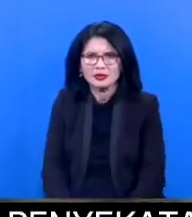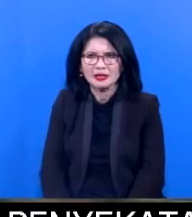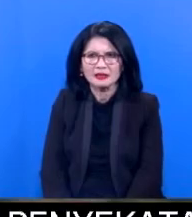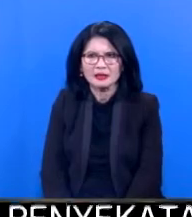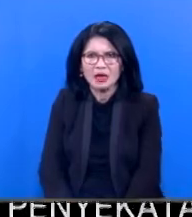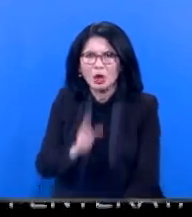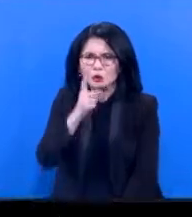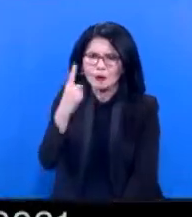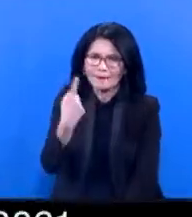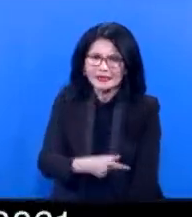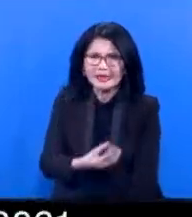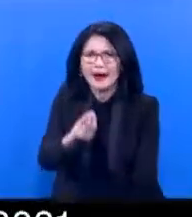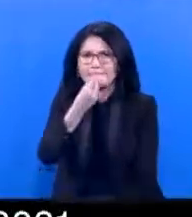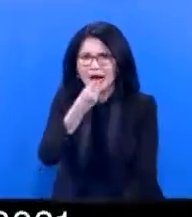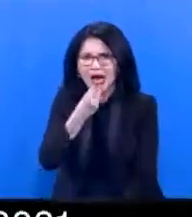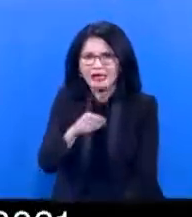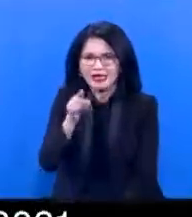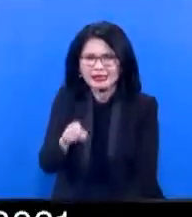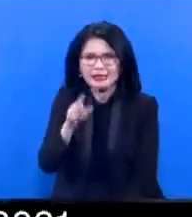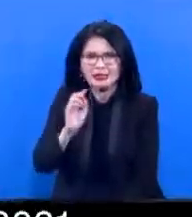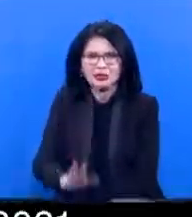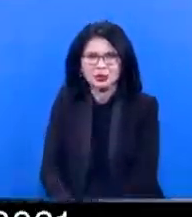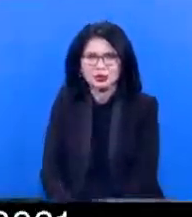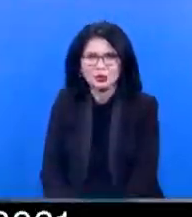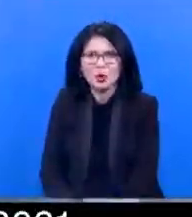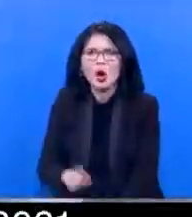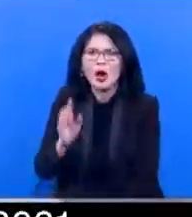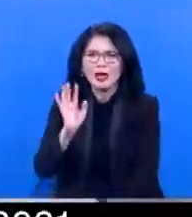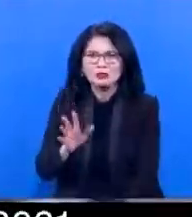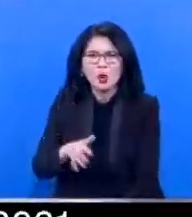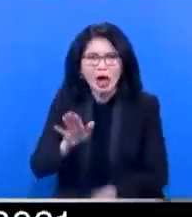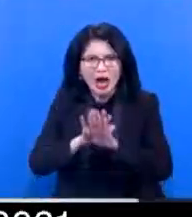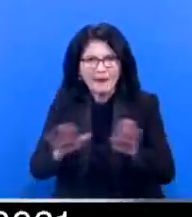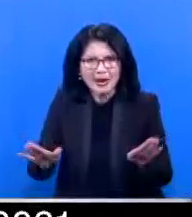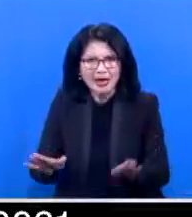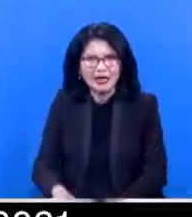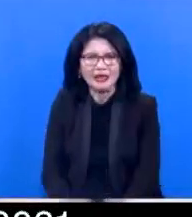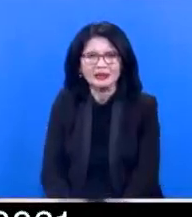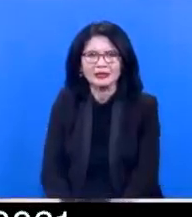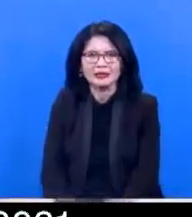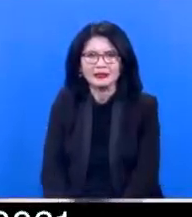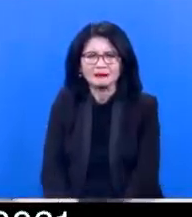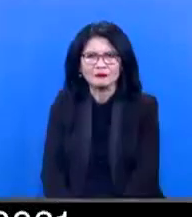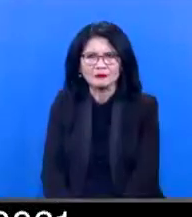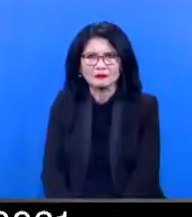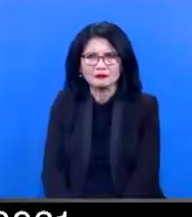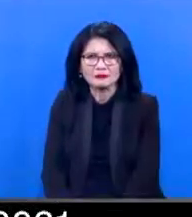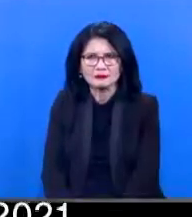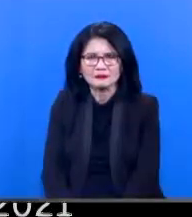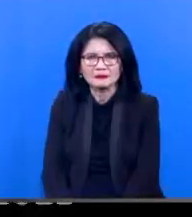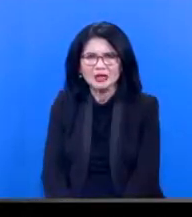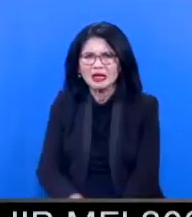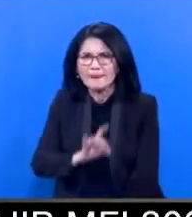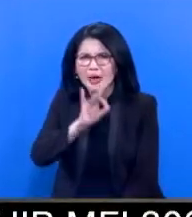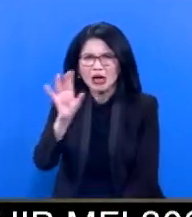ini untuk memastikan pangan dan bahan pangan tidak mengandung zat berbahaya seperti boraks, formalin, rodamin B, serta metanil